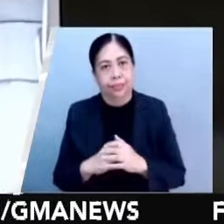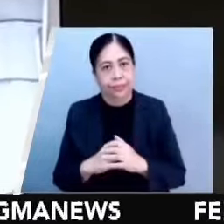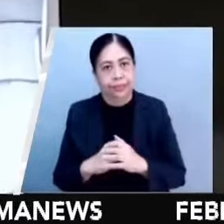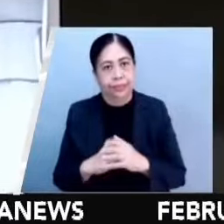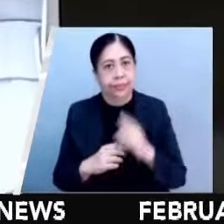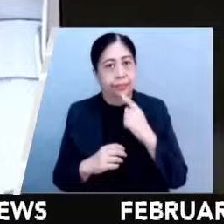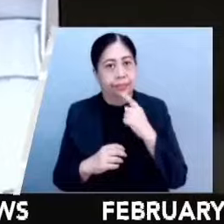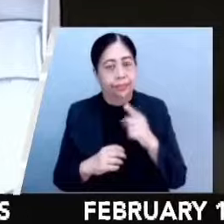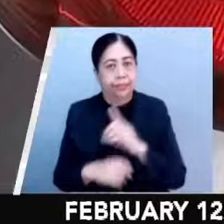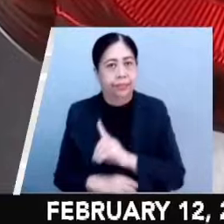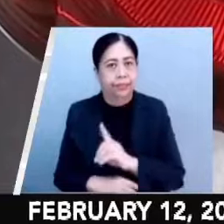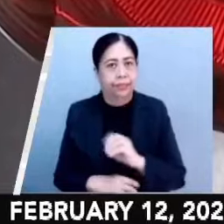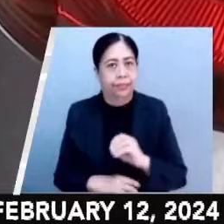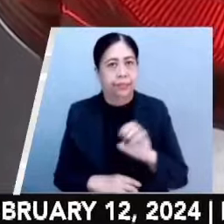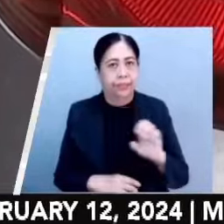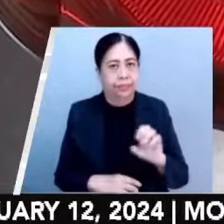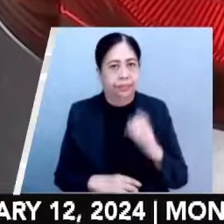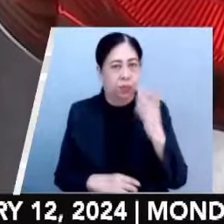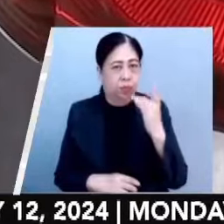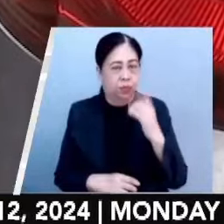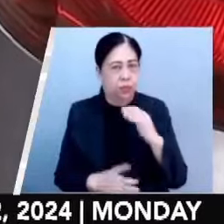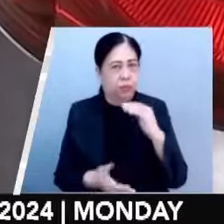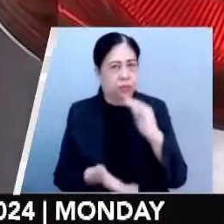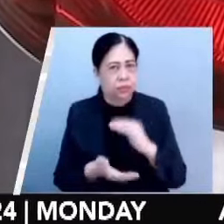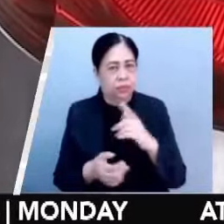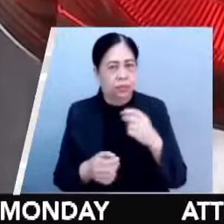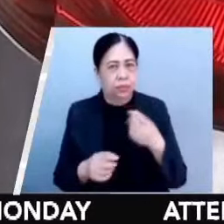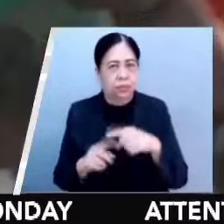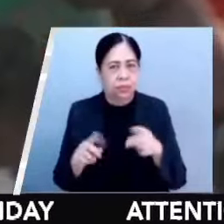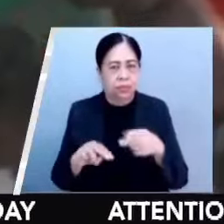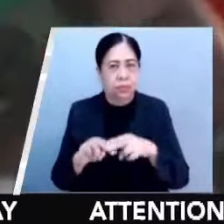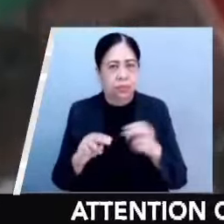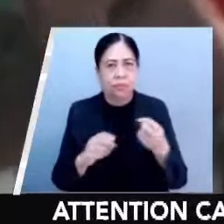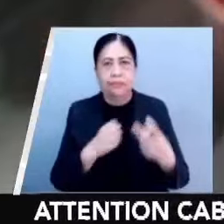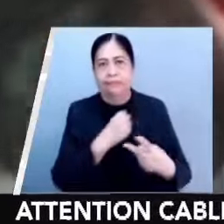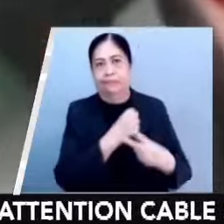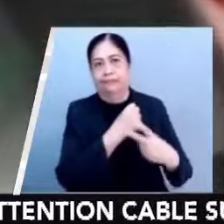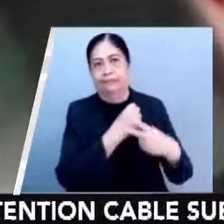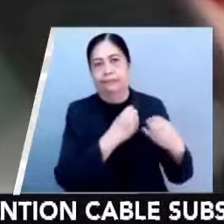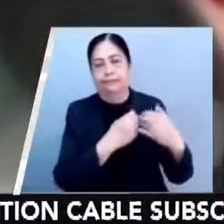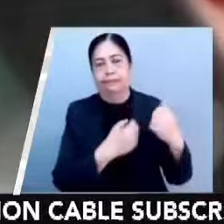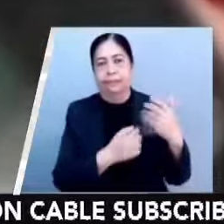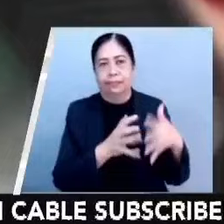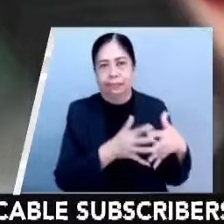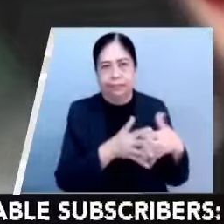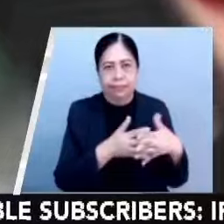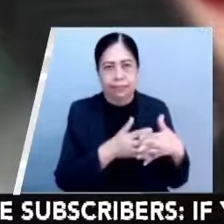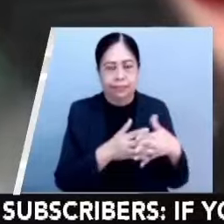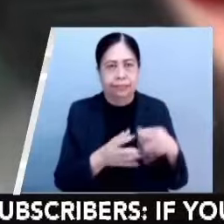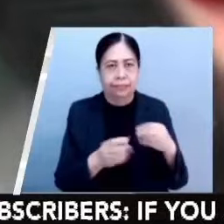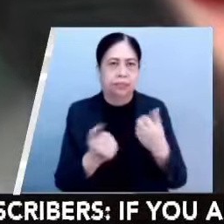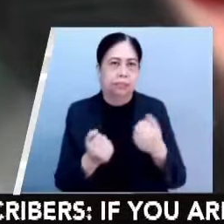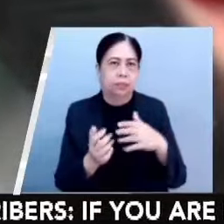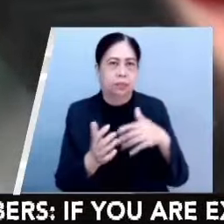Department of Energy, bunsod ang rollback ng dumaraming stock ng krudo ng Amerika at humihinang demand.